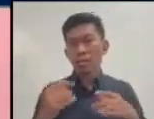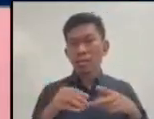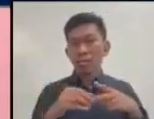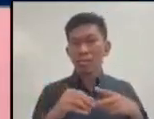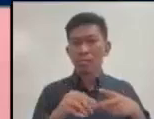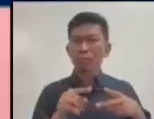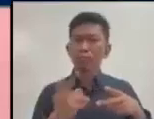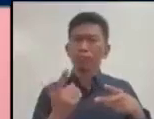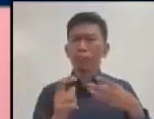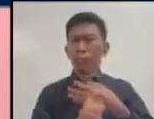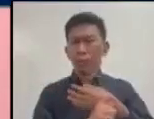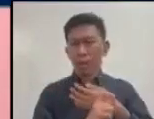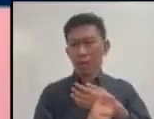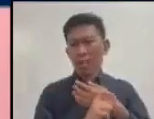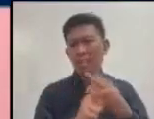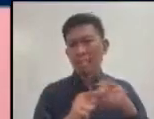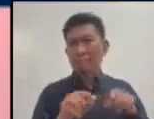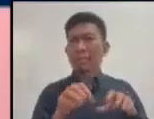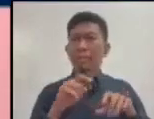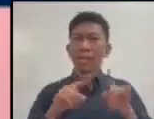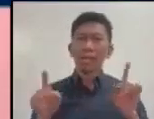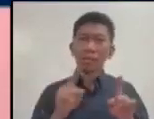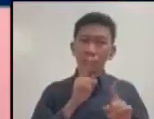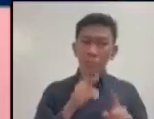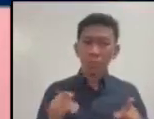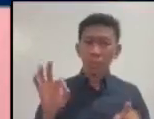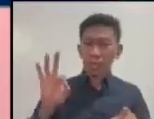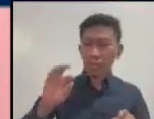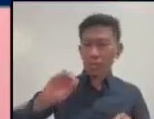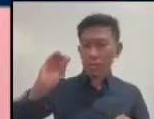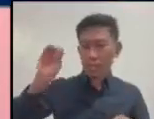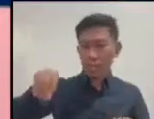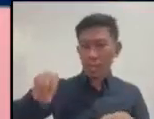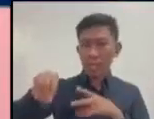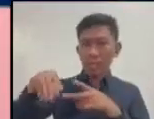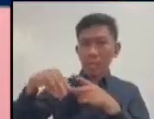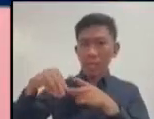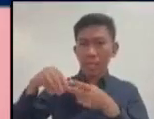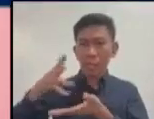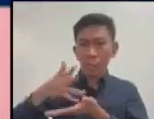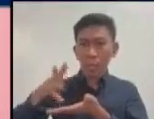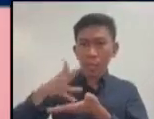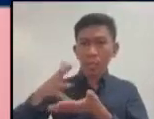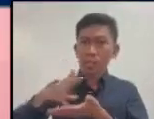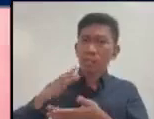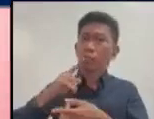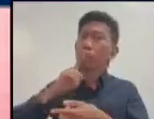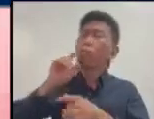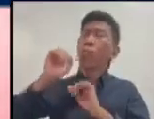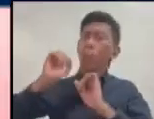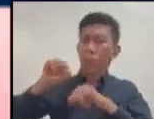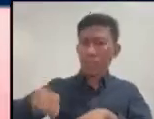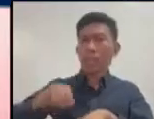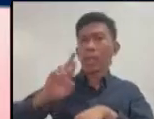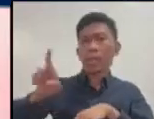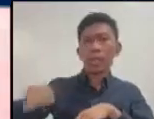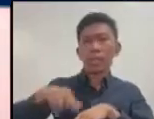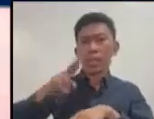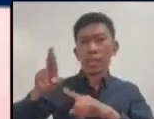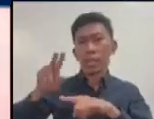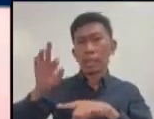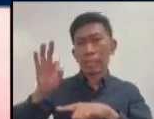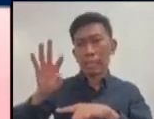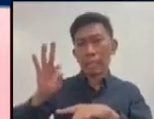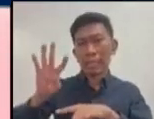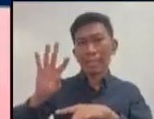ng talagang volume ng plastic waste dito sa atin ay talagang nare-recyclo. 19% talagang